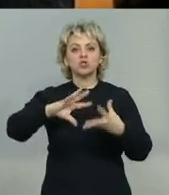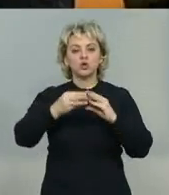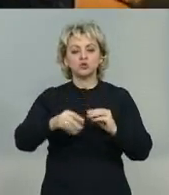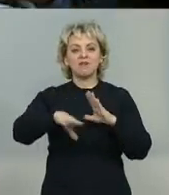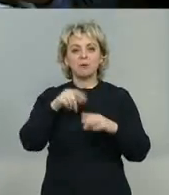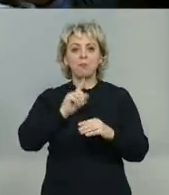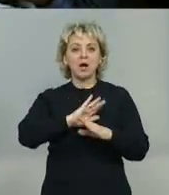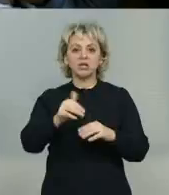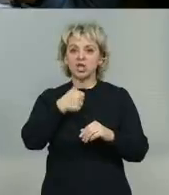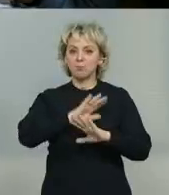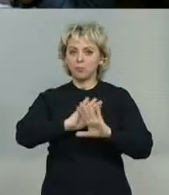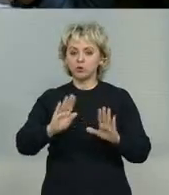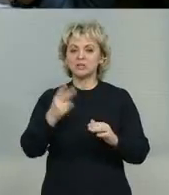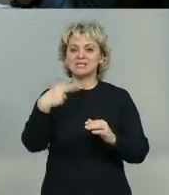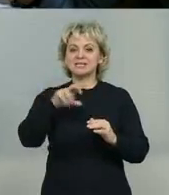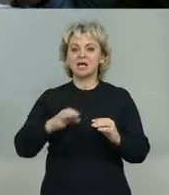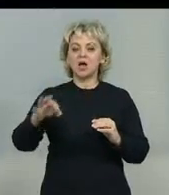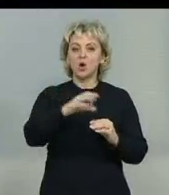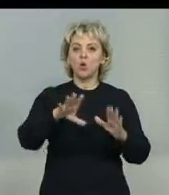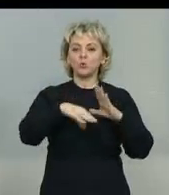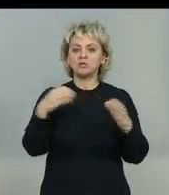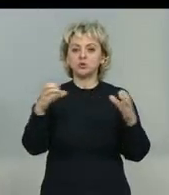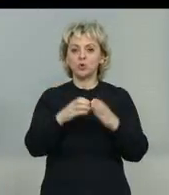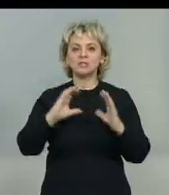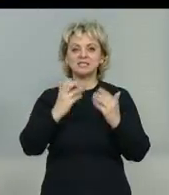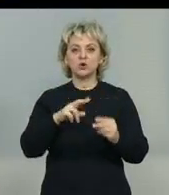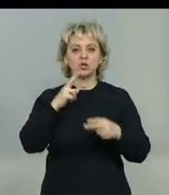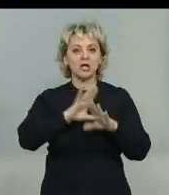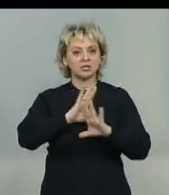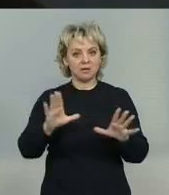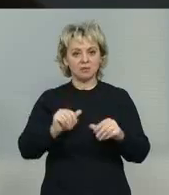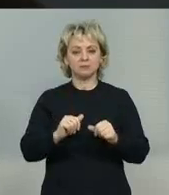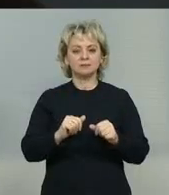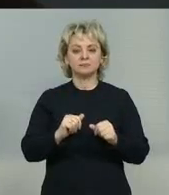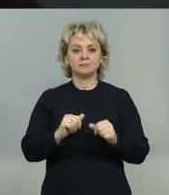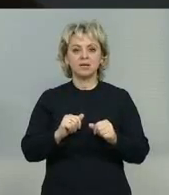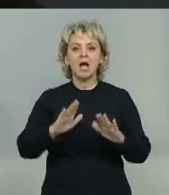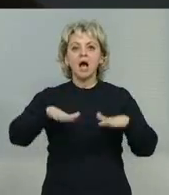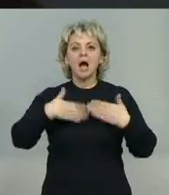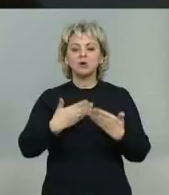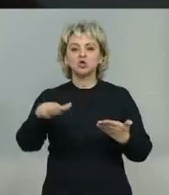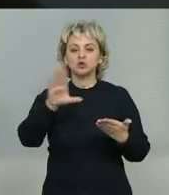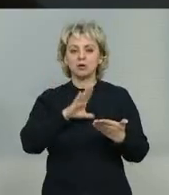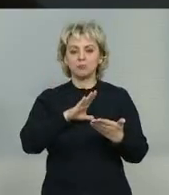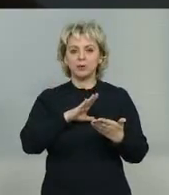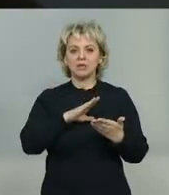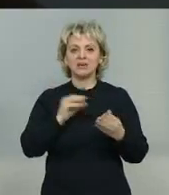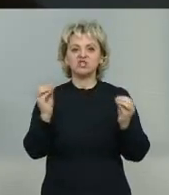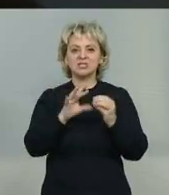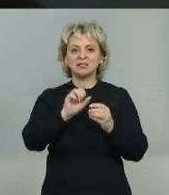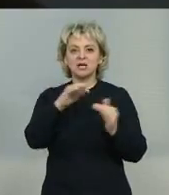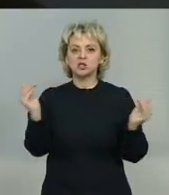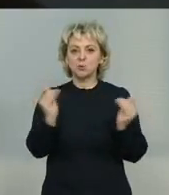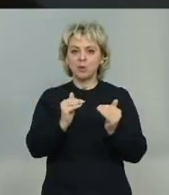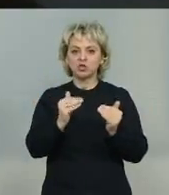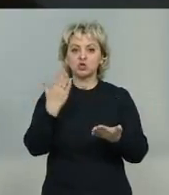выборов пока не пытаются. В ЦИК и областной облсберком серьезных жалоб не поступало. Обращение было в десятки раз